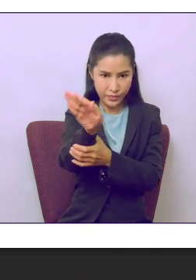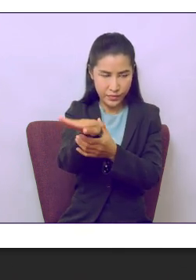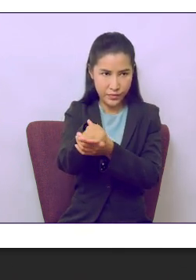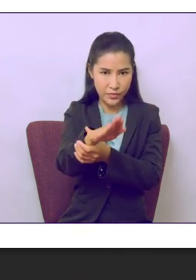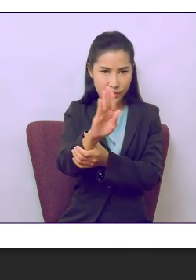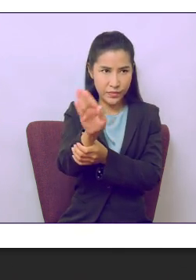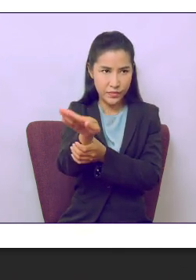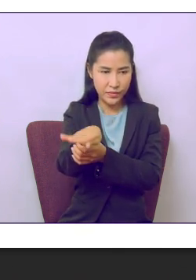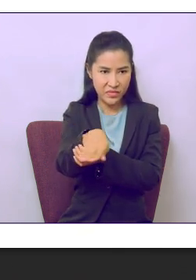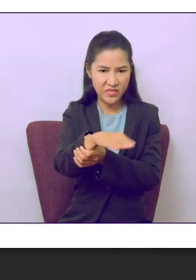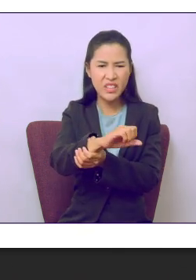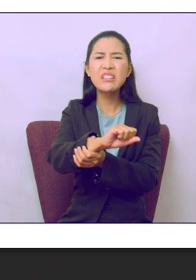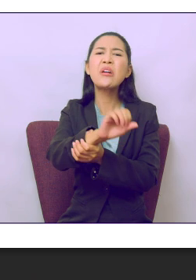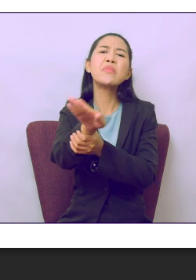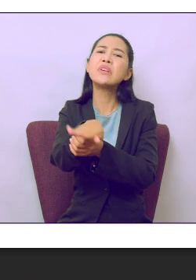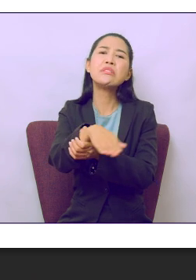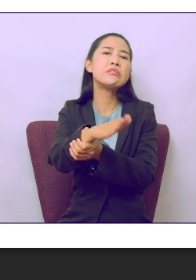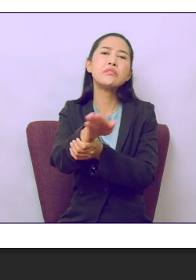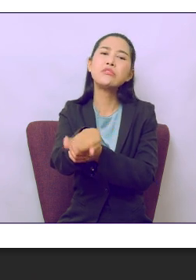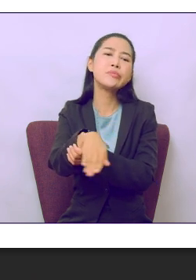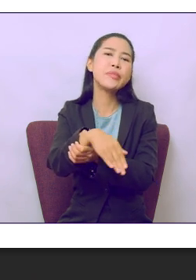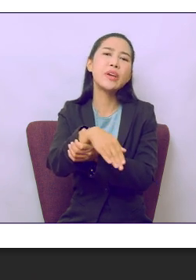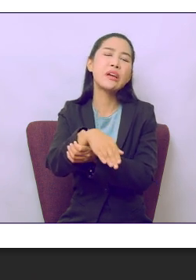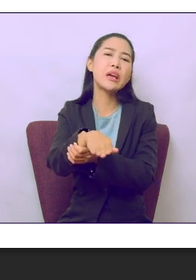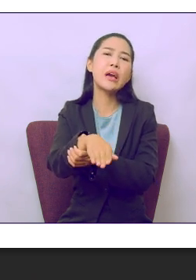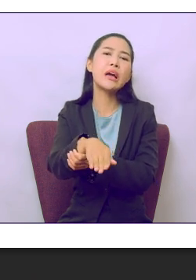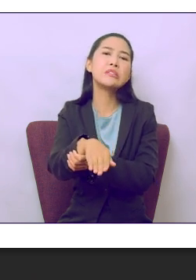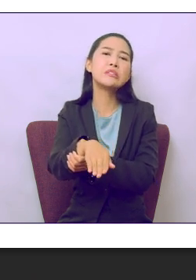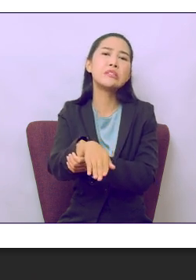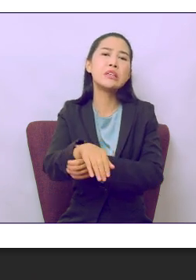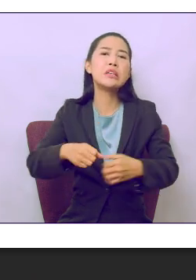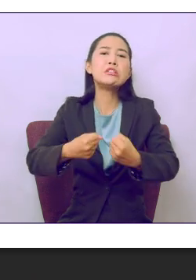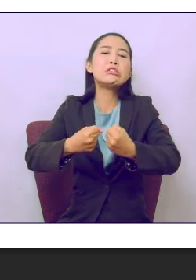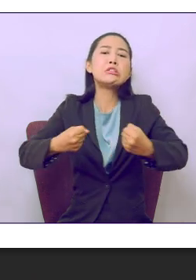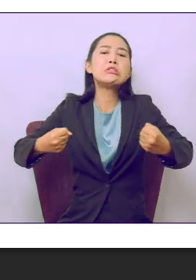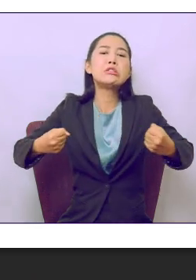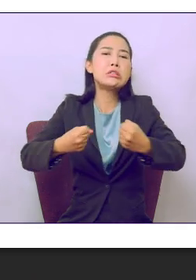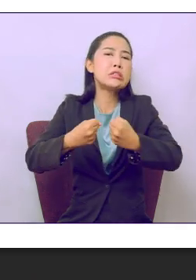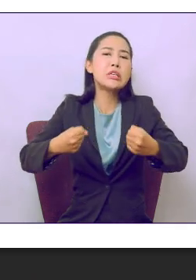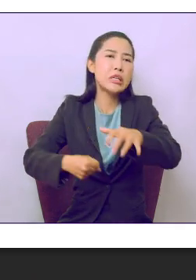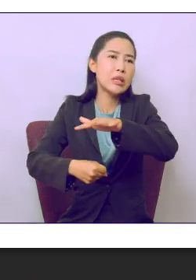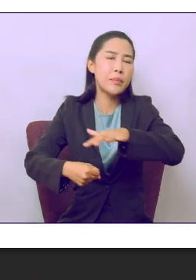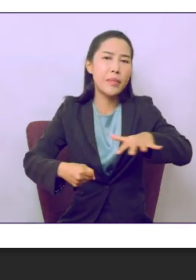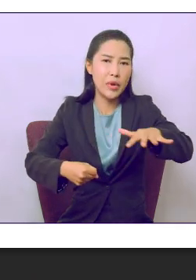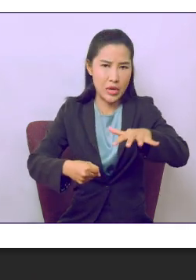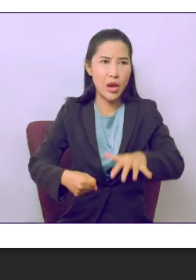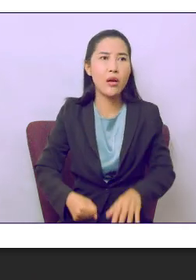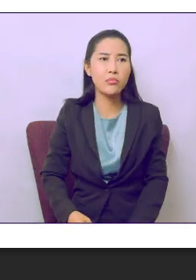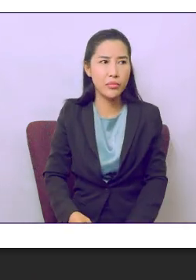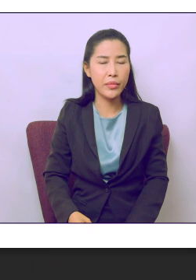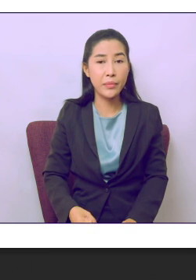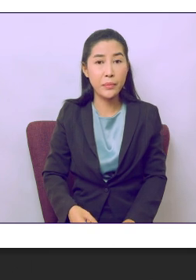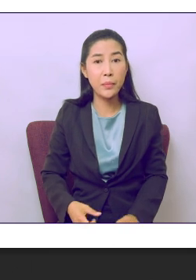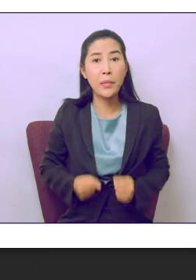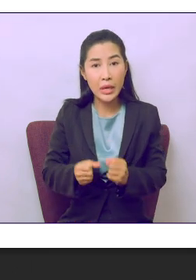ถ้าถ้าเราทำจับแล้วก็ยืดๆืออกเนี่ยมันจะเป็นแค่การยืดเหยียบนะครับเราพยายามนะครับโคไนซ์นะครับ